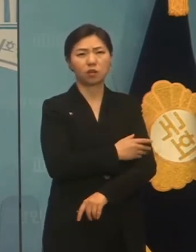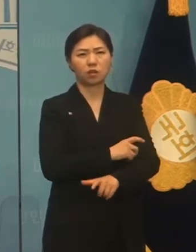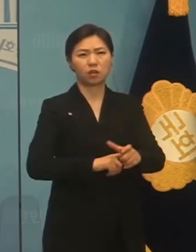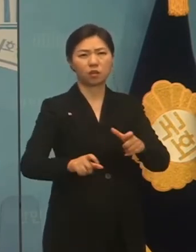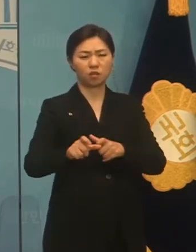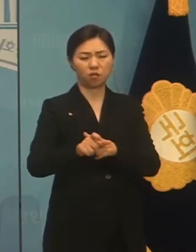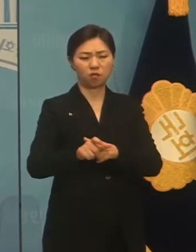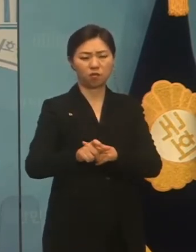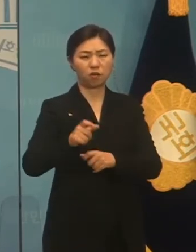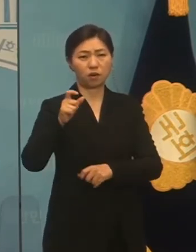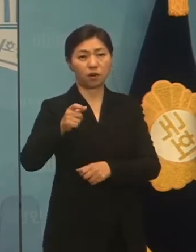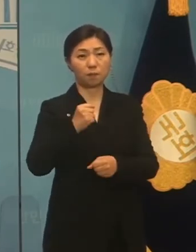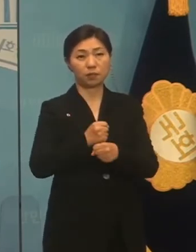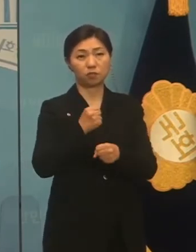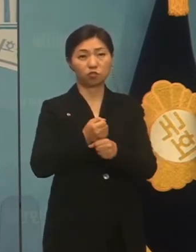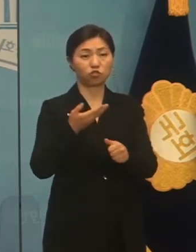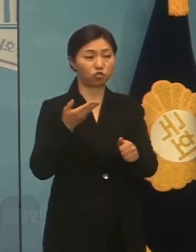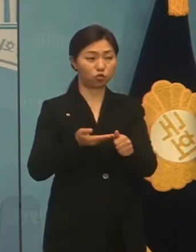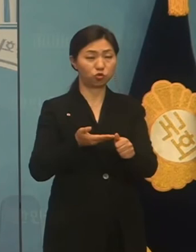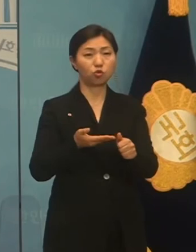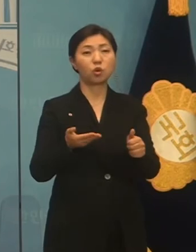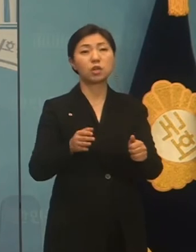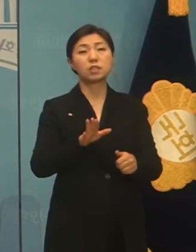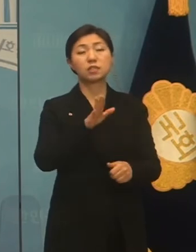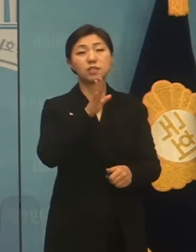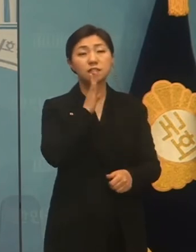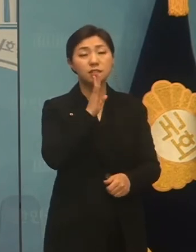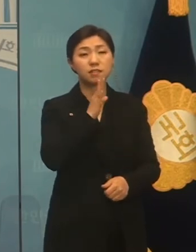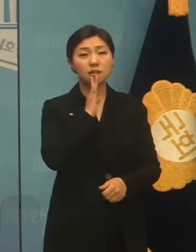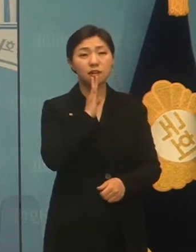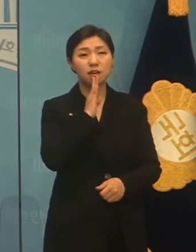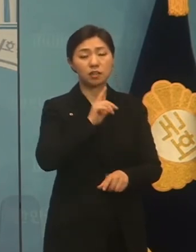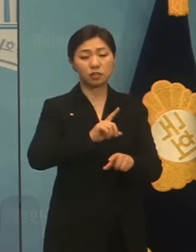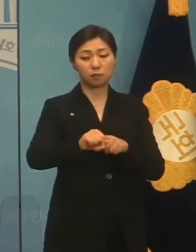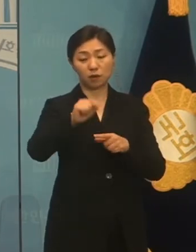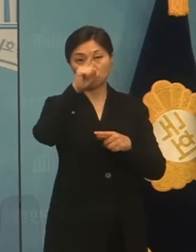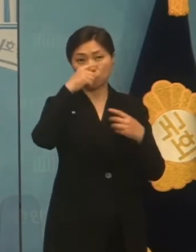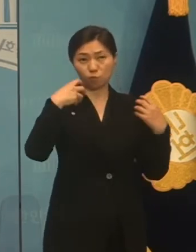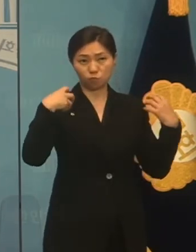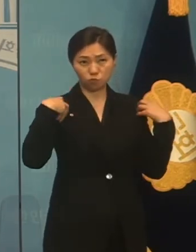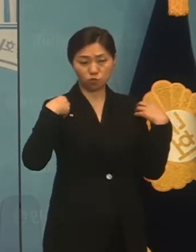강화하여 실질적인 지방분권을 실현하겠습니다.